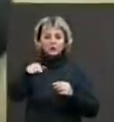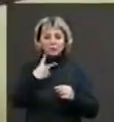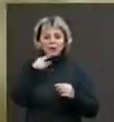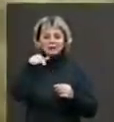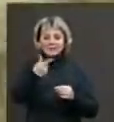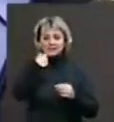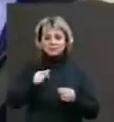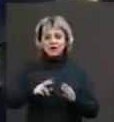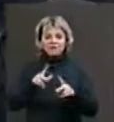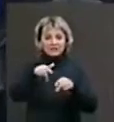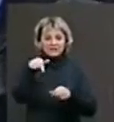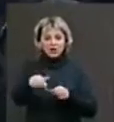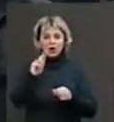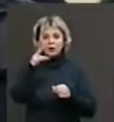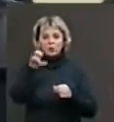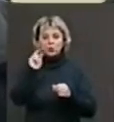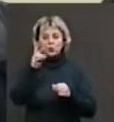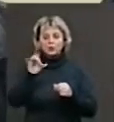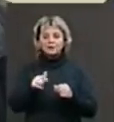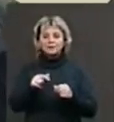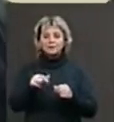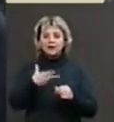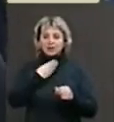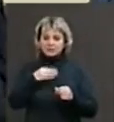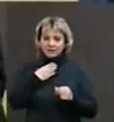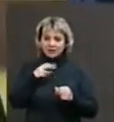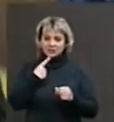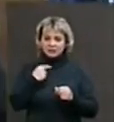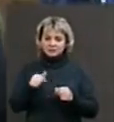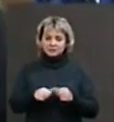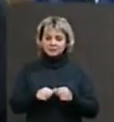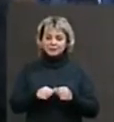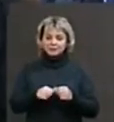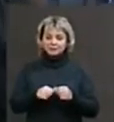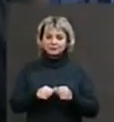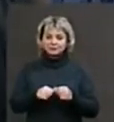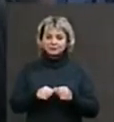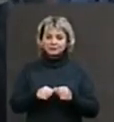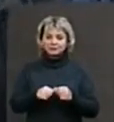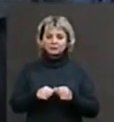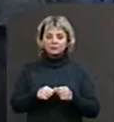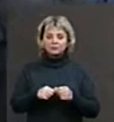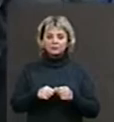показали себя в выездке и конкуре. Красавец, красавец, красавец.